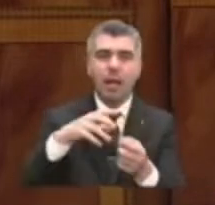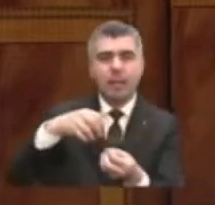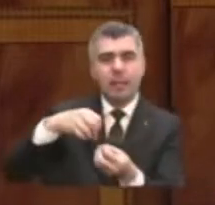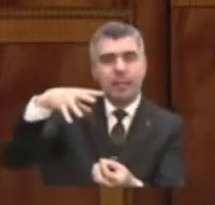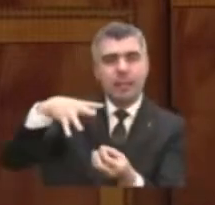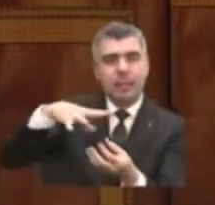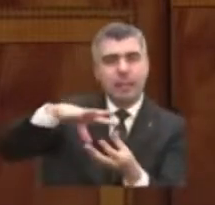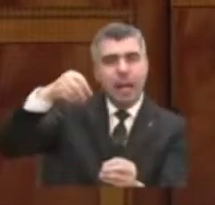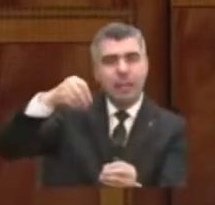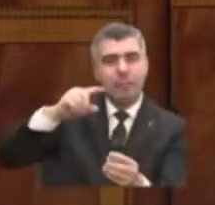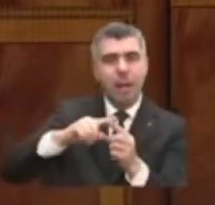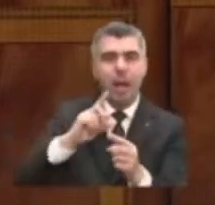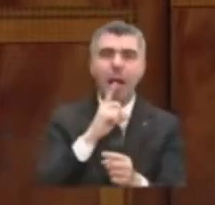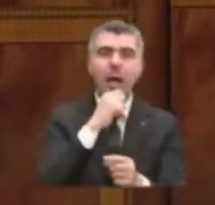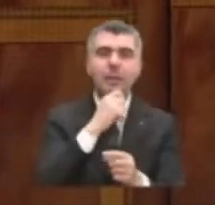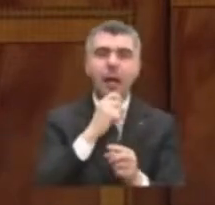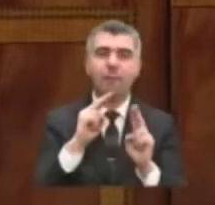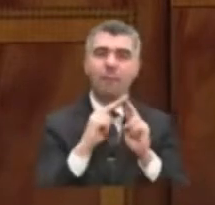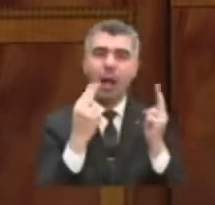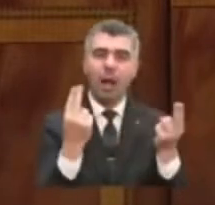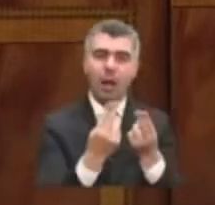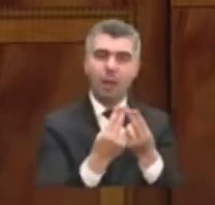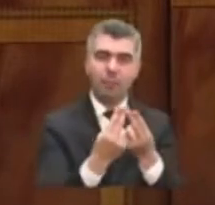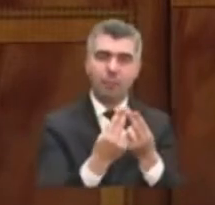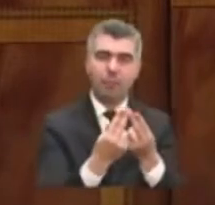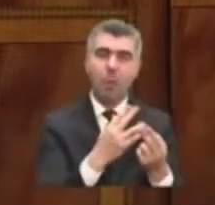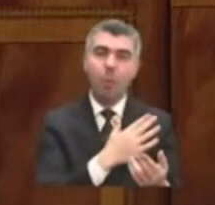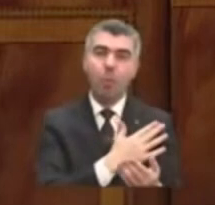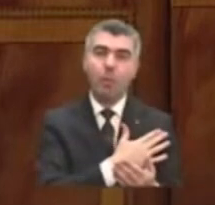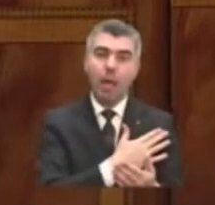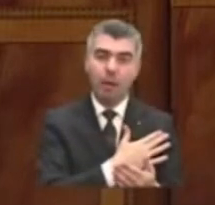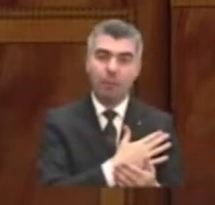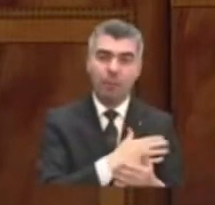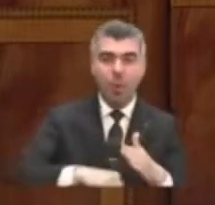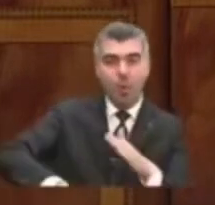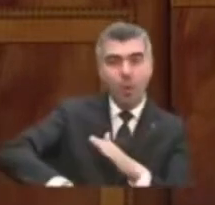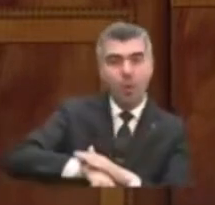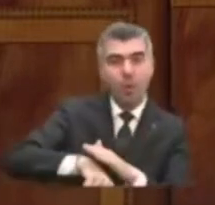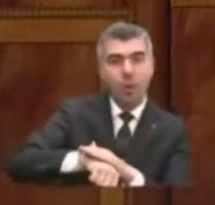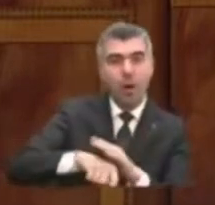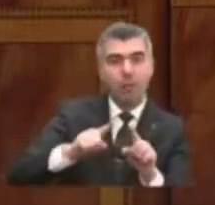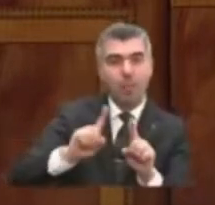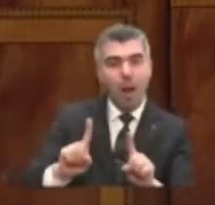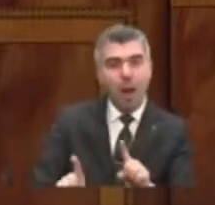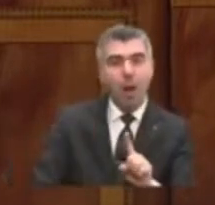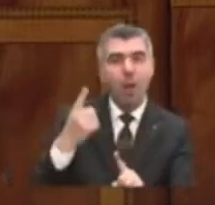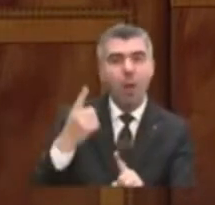ديال قطر 2022 حيث حقق منتخبنا تاريخيا